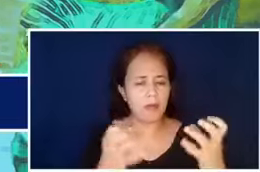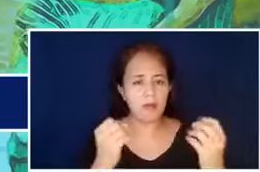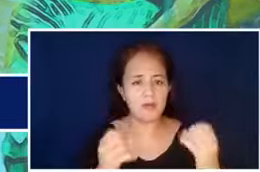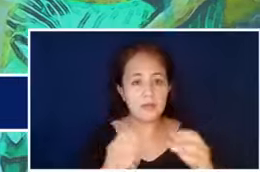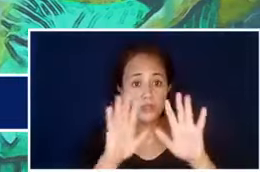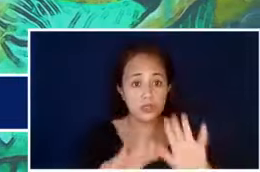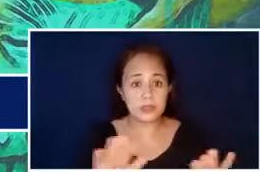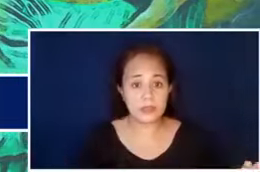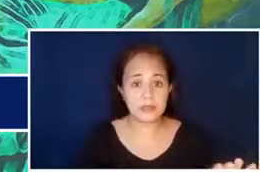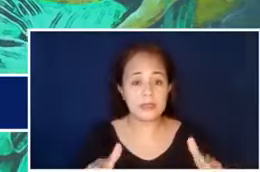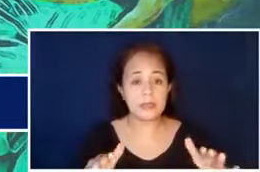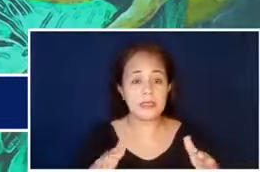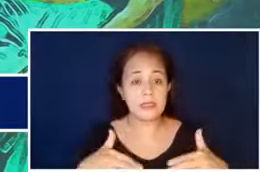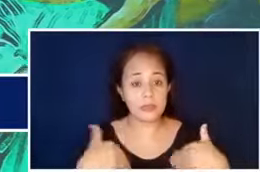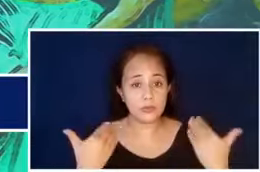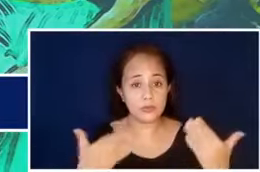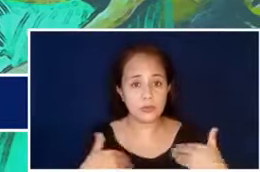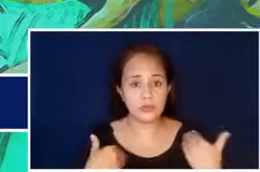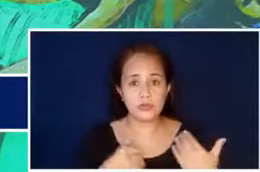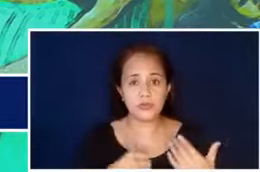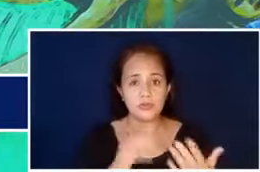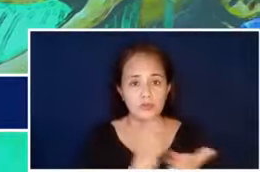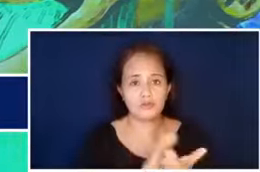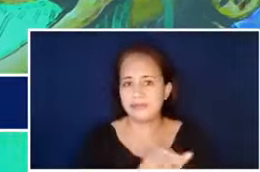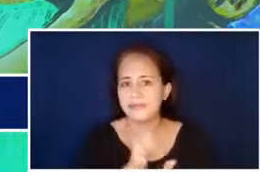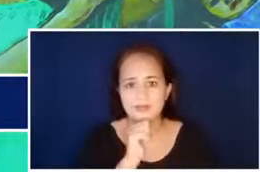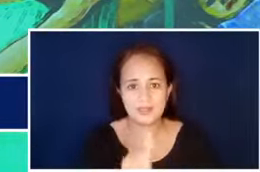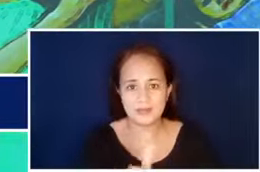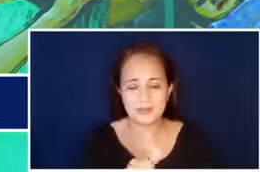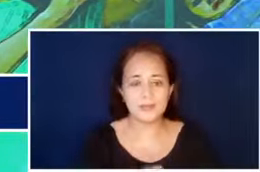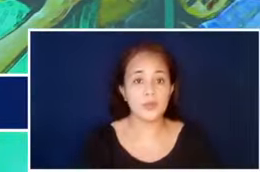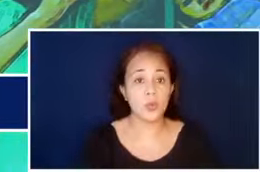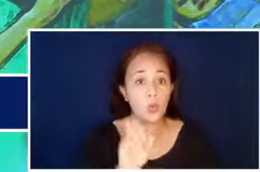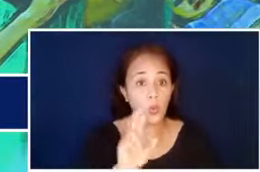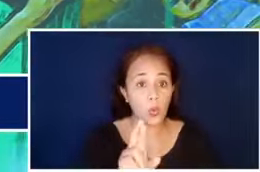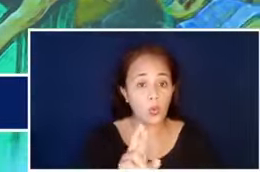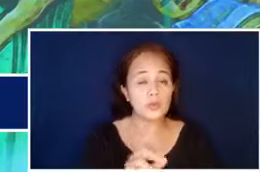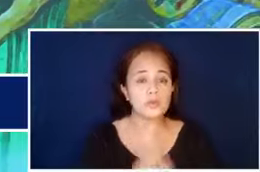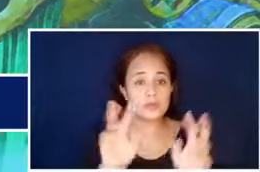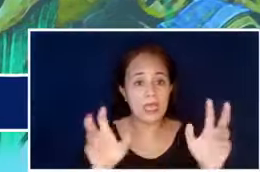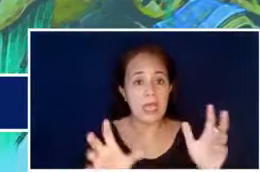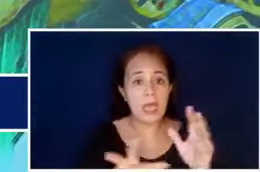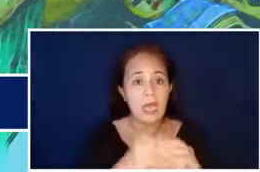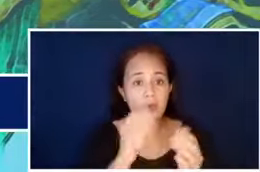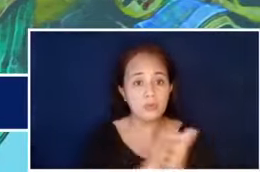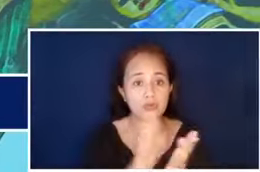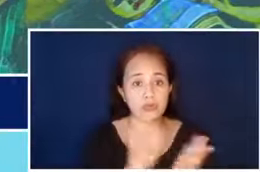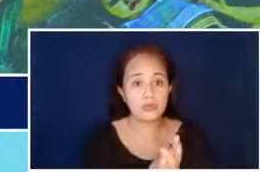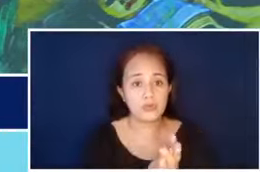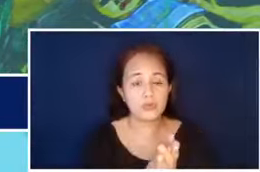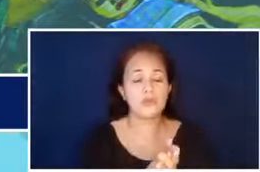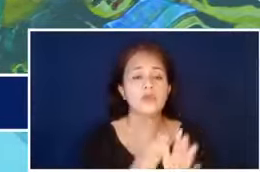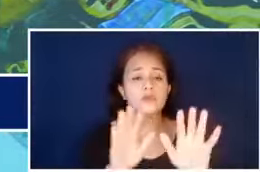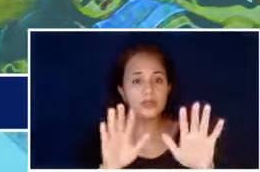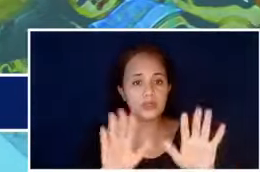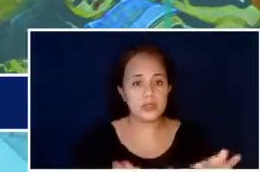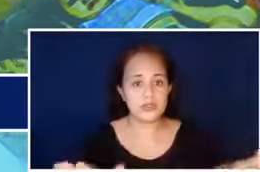bata at kabataan na hindi nag-aaral o ang tinatawag na out of school children and